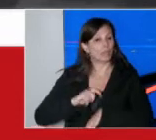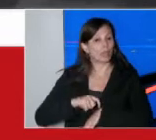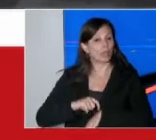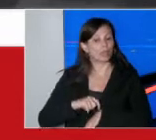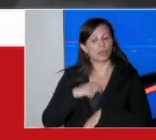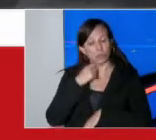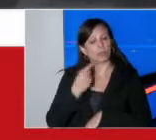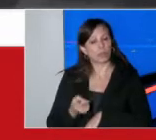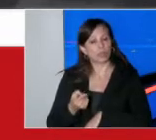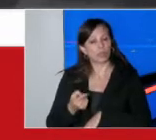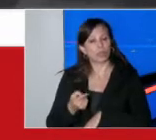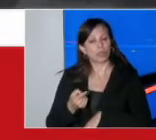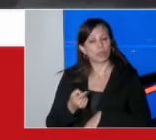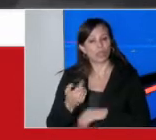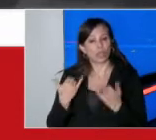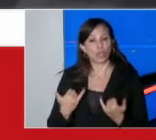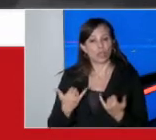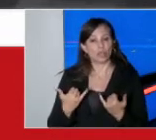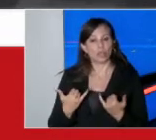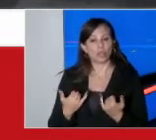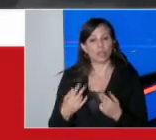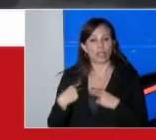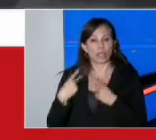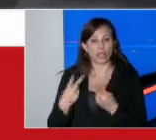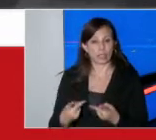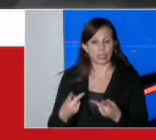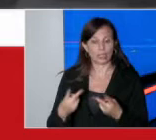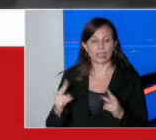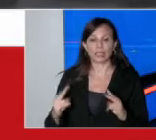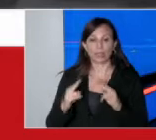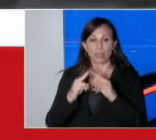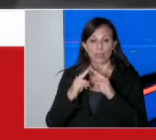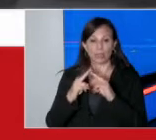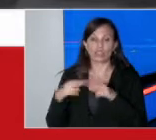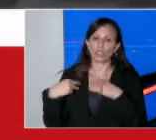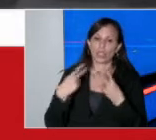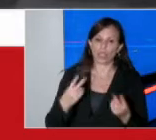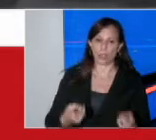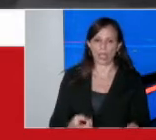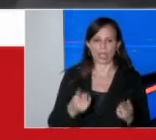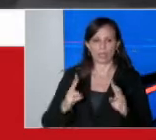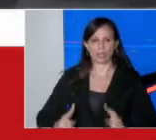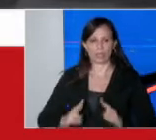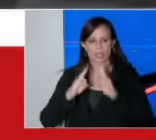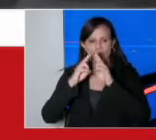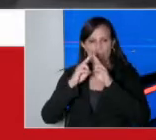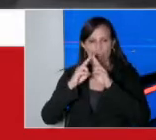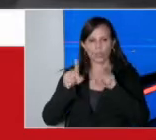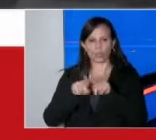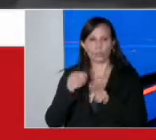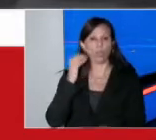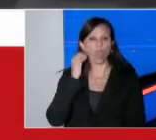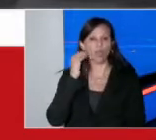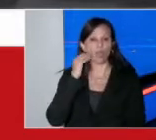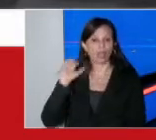הרבה מאוד זמן, להחזיר את צרפת לידי הצרפתים. סוג של אמריקה